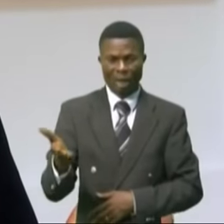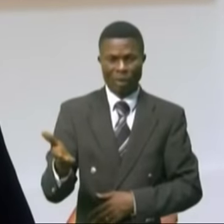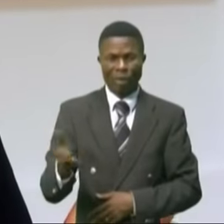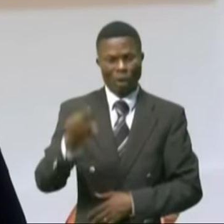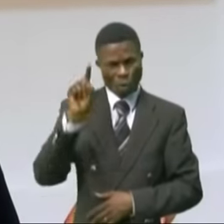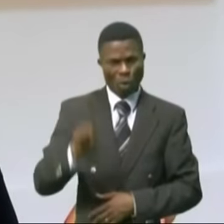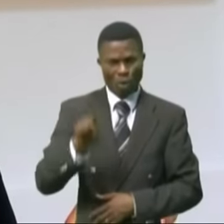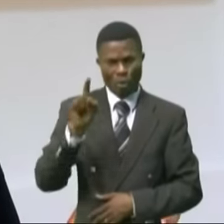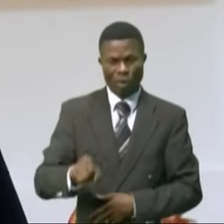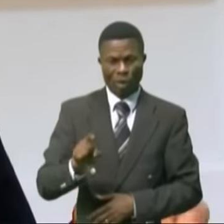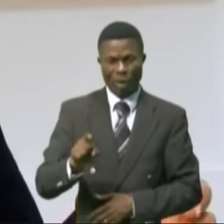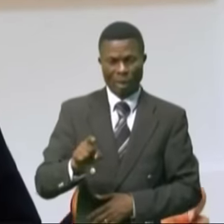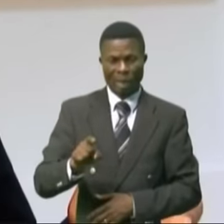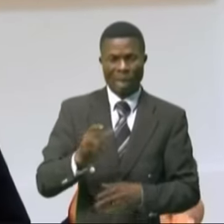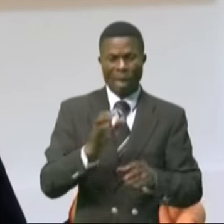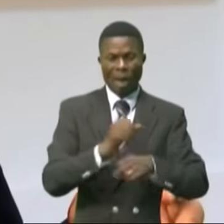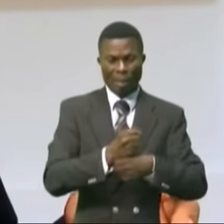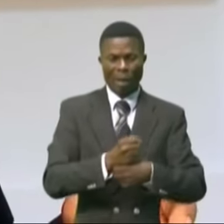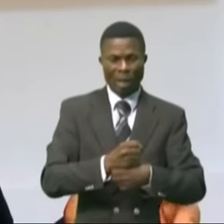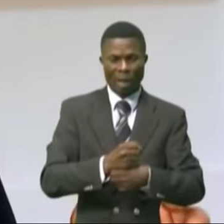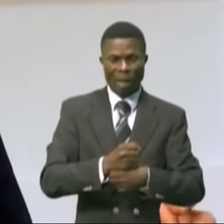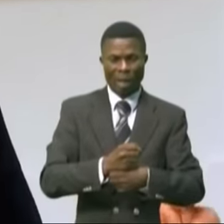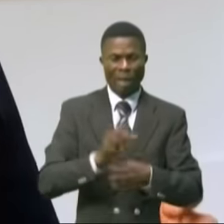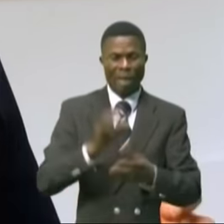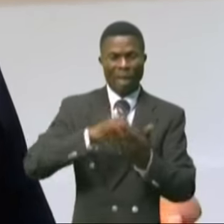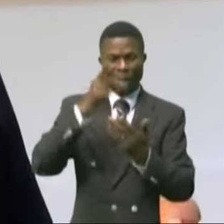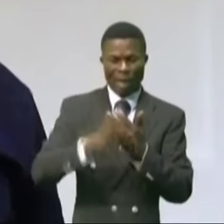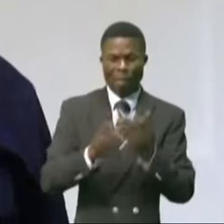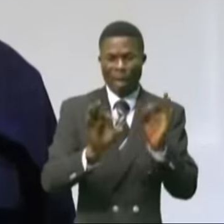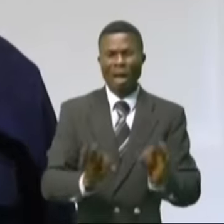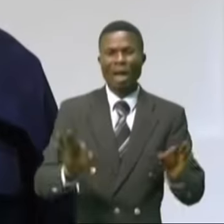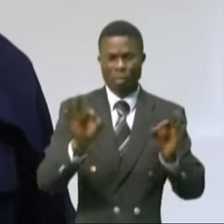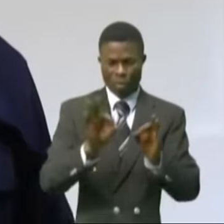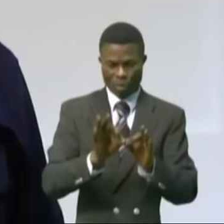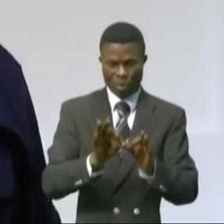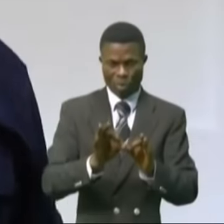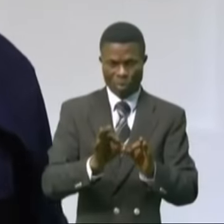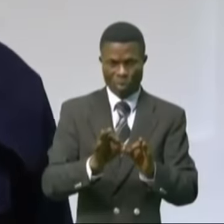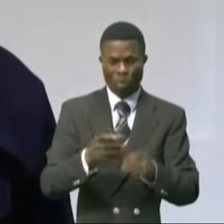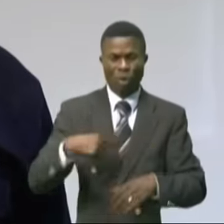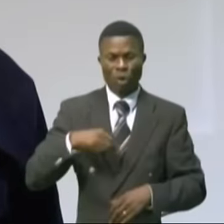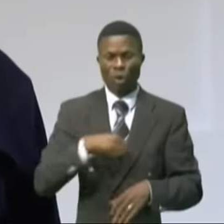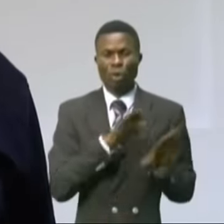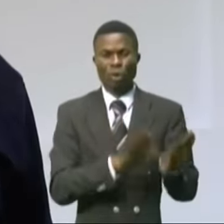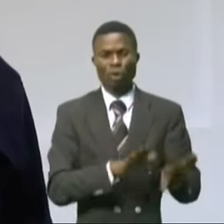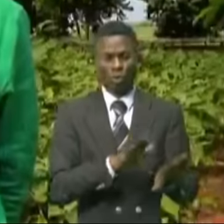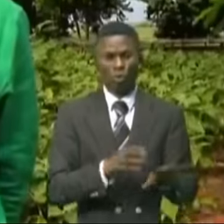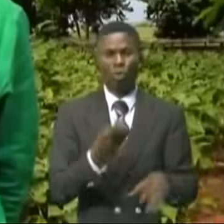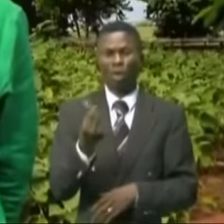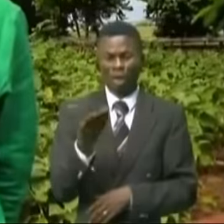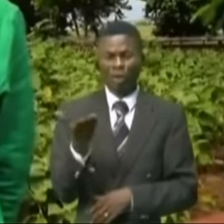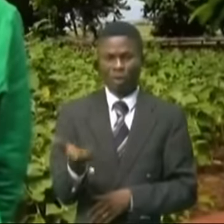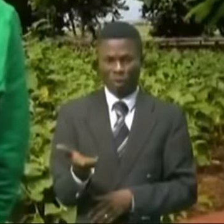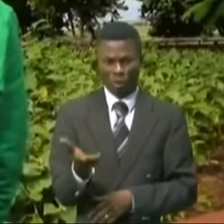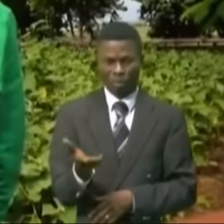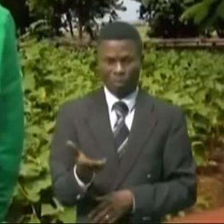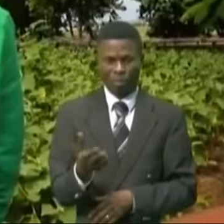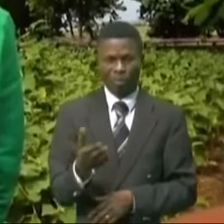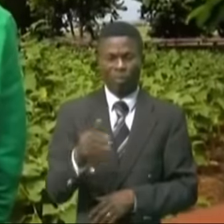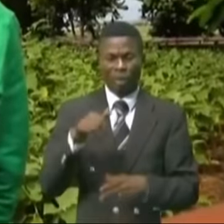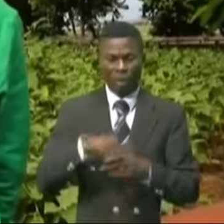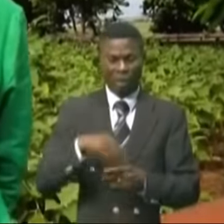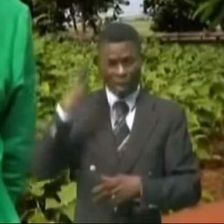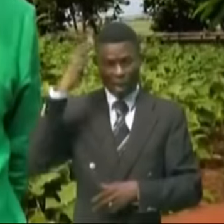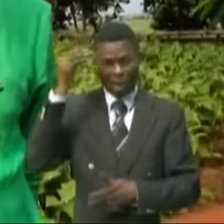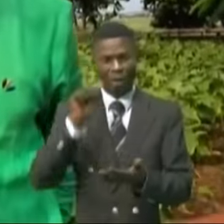faut concevoir un plan stratégique et nous attendons le financement. Dans cette expérimentation,